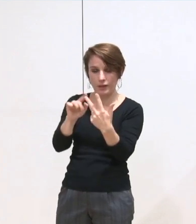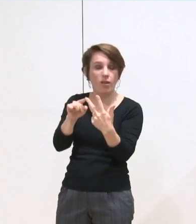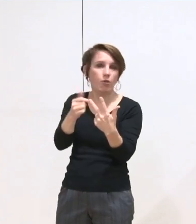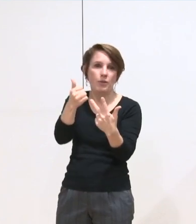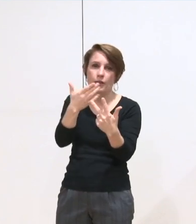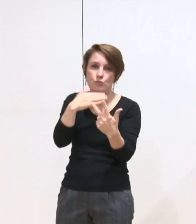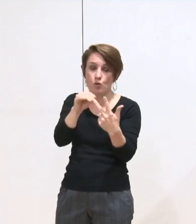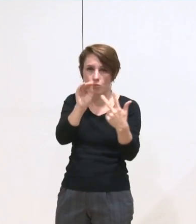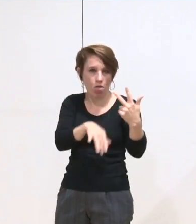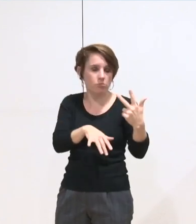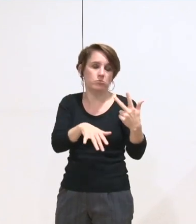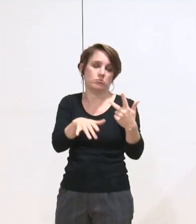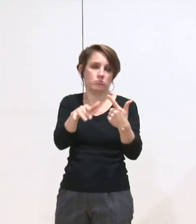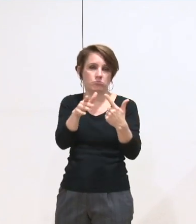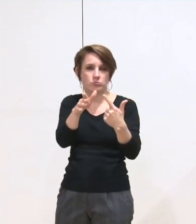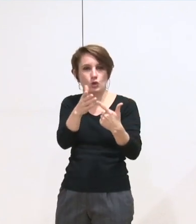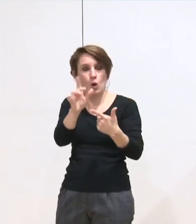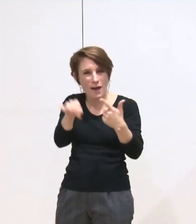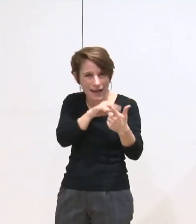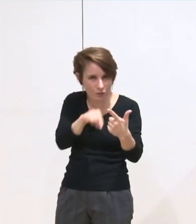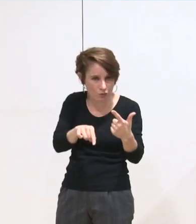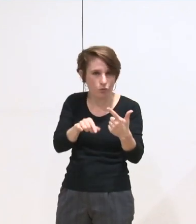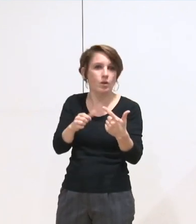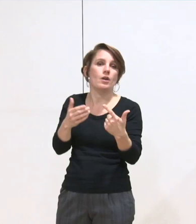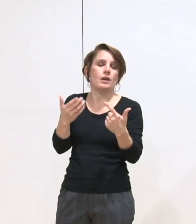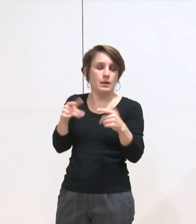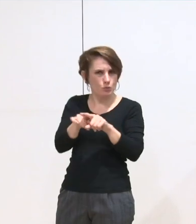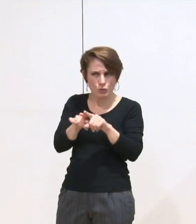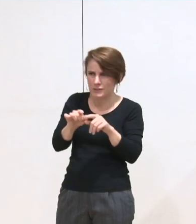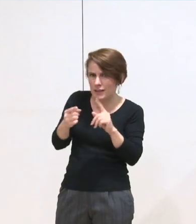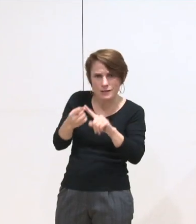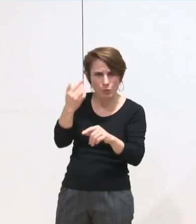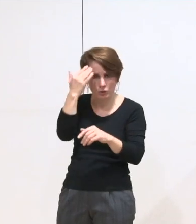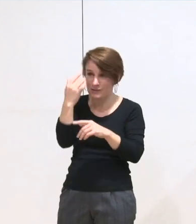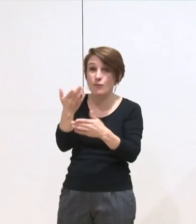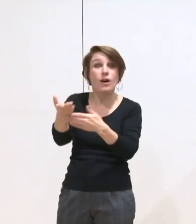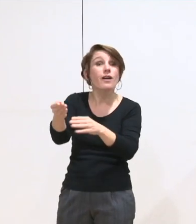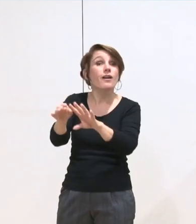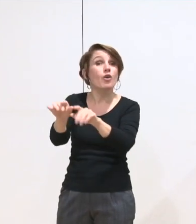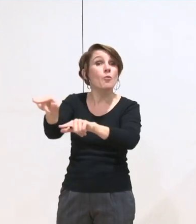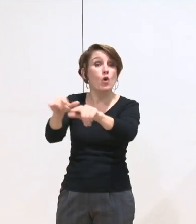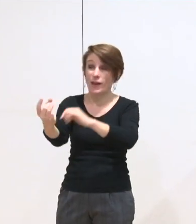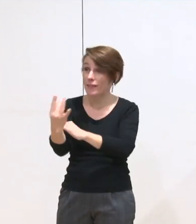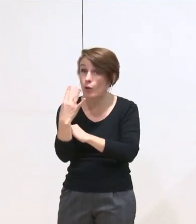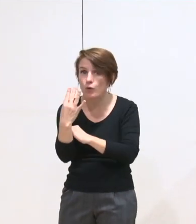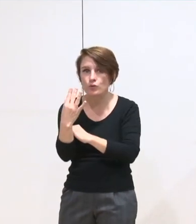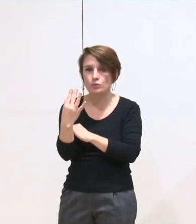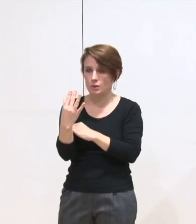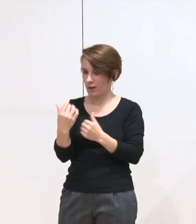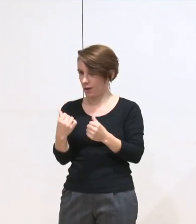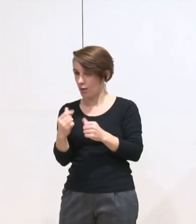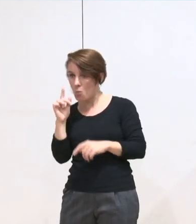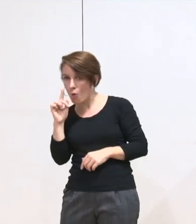mais surtout d'analyser précisément les raisons du refus pour pouvoir faire une proposition qui, celle-ci,